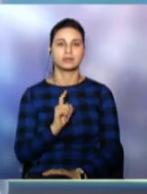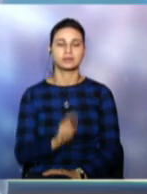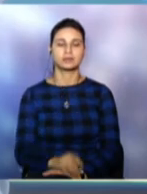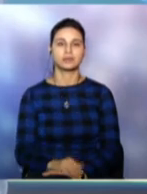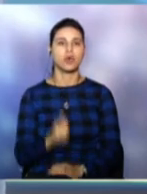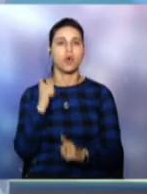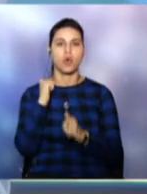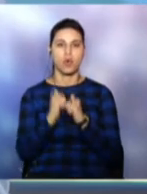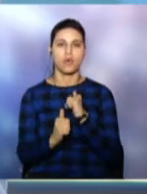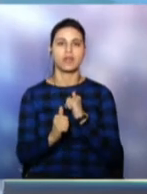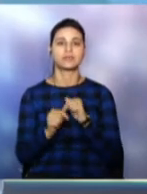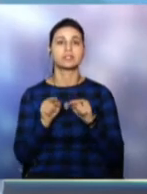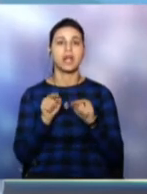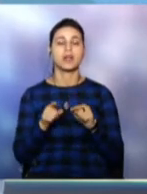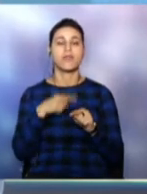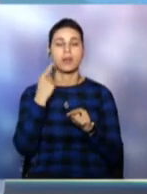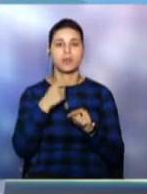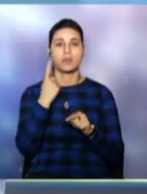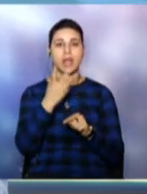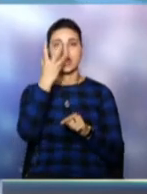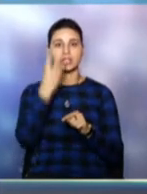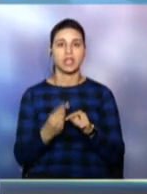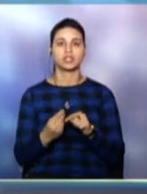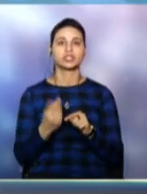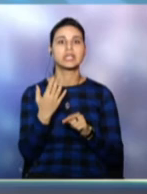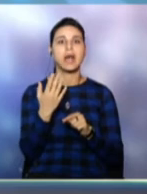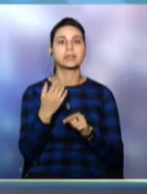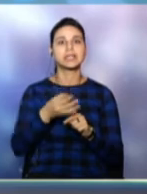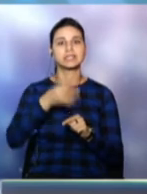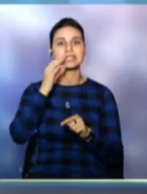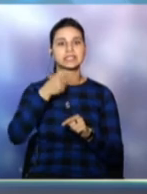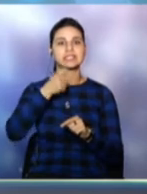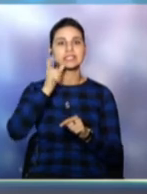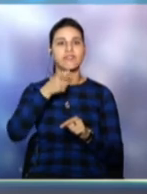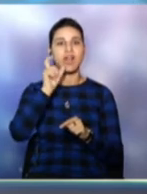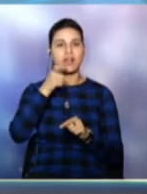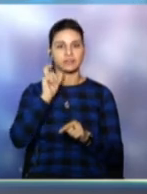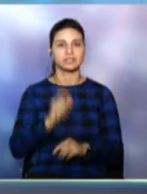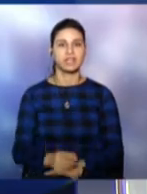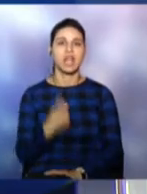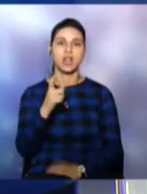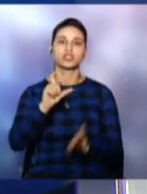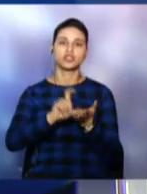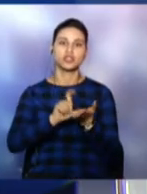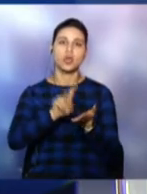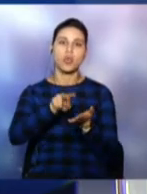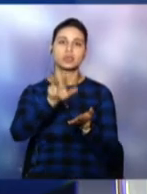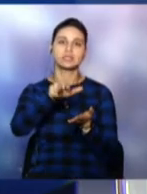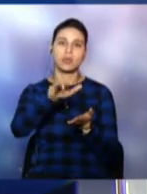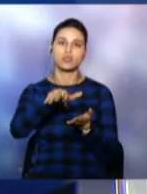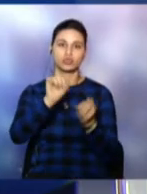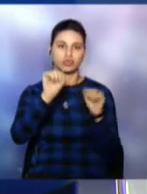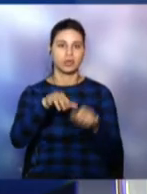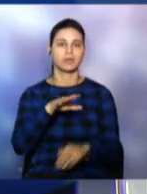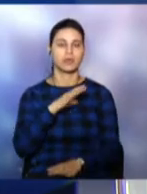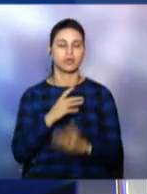დოზა ყოველთვის. აქ ლაპარაკია ხოლმე ხშირად დღიურ დოზაზე. რომელიც იქნება 1, 2, 3, 5 და